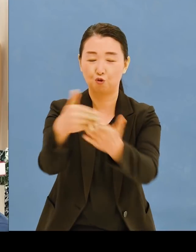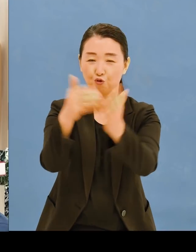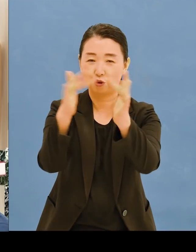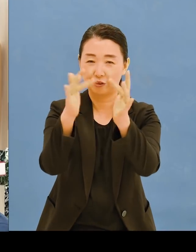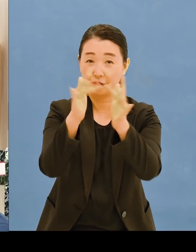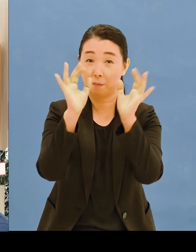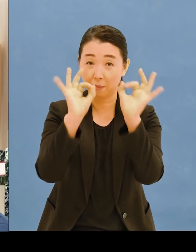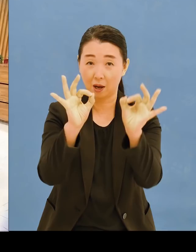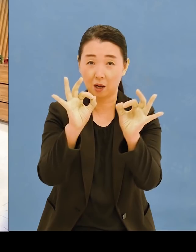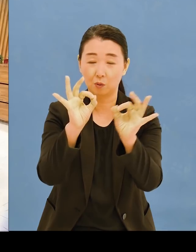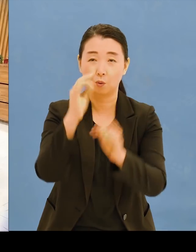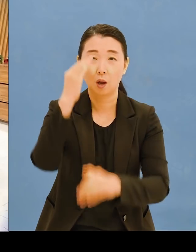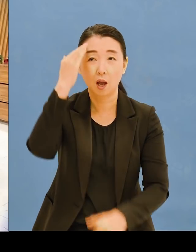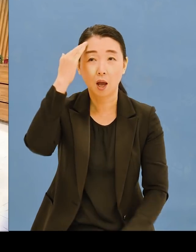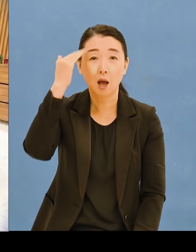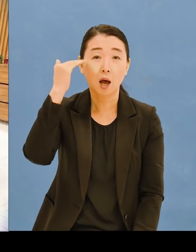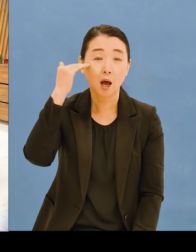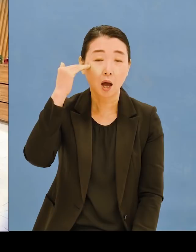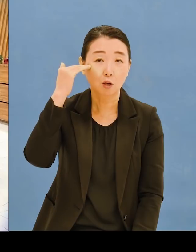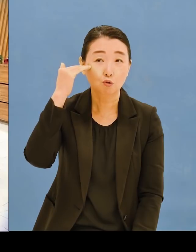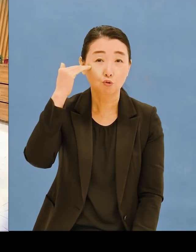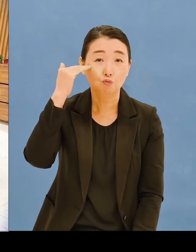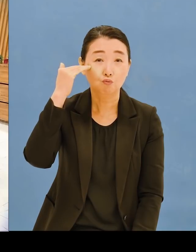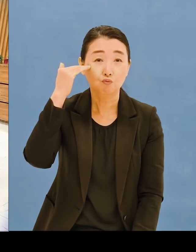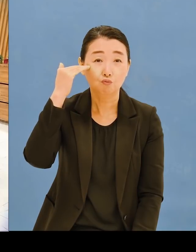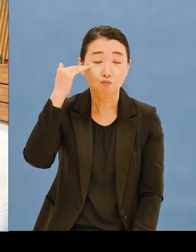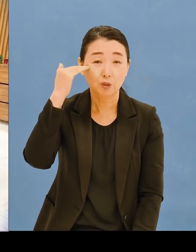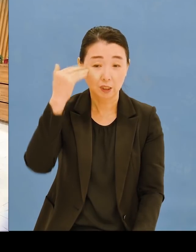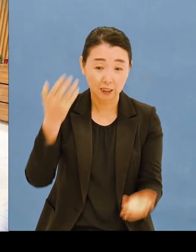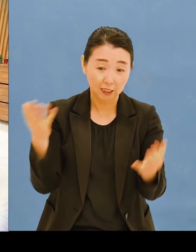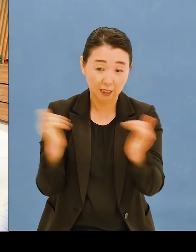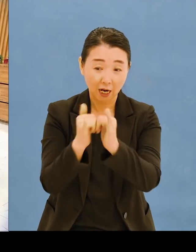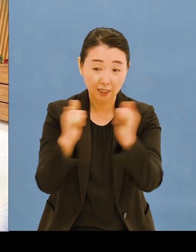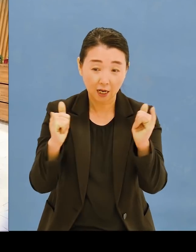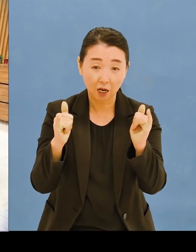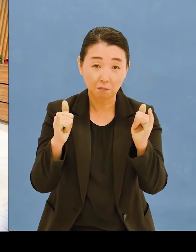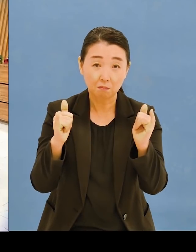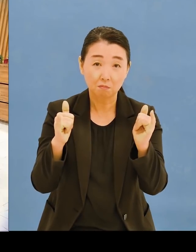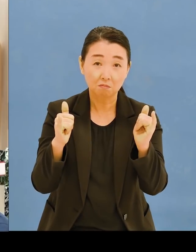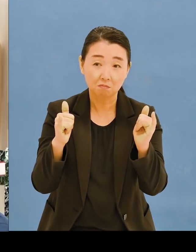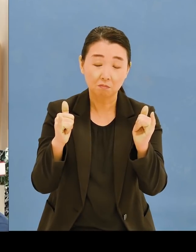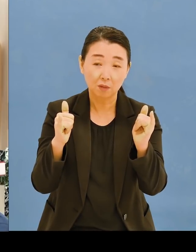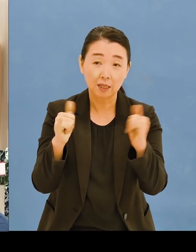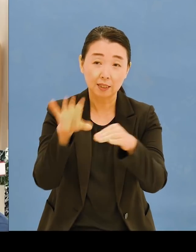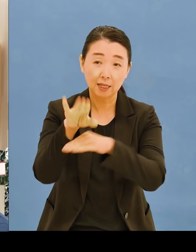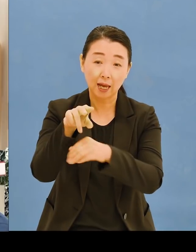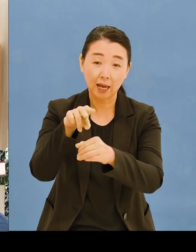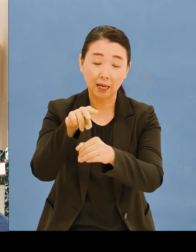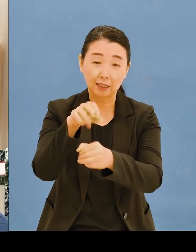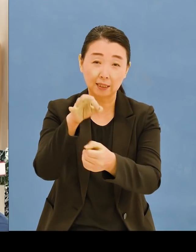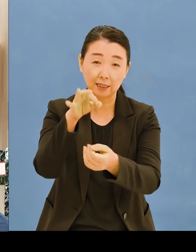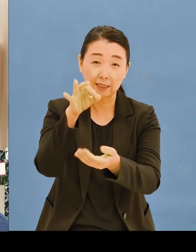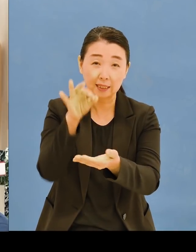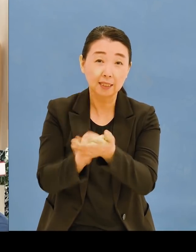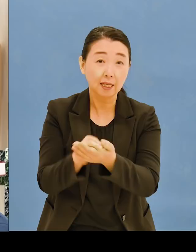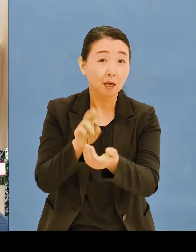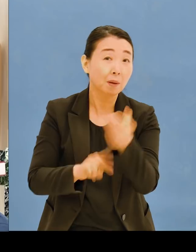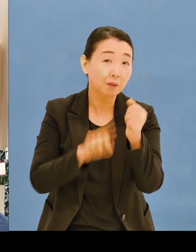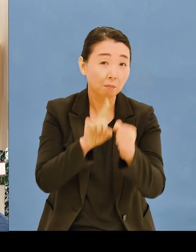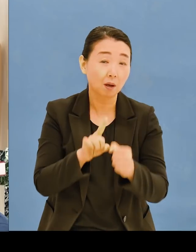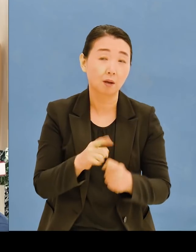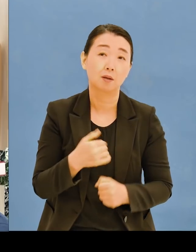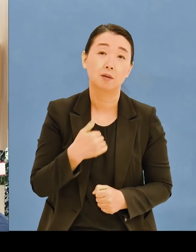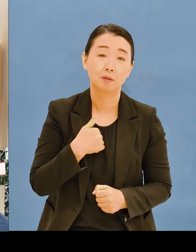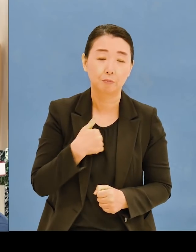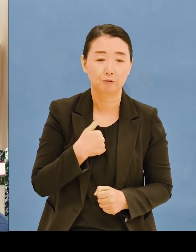사이트를 알아보다가 어떤 한국 주재원 분께서 차를 싸게 파신다는 거예요. 그래서 잘 됐다. 그래서 저희 학교에서 이제 한인타운까지